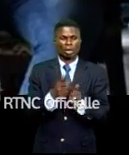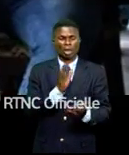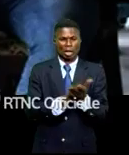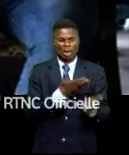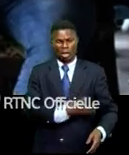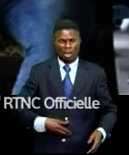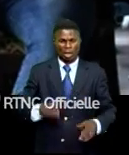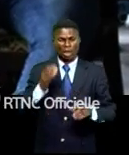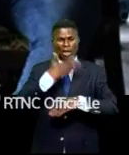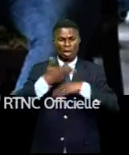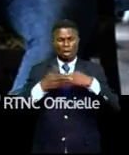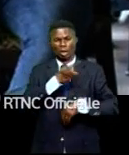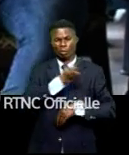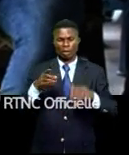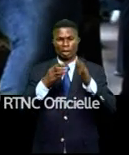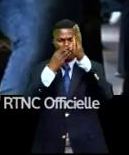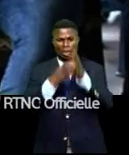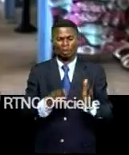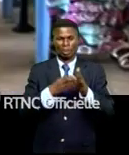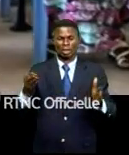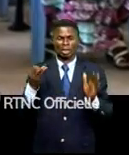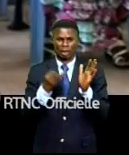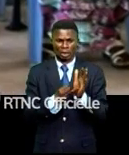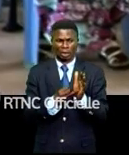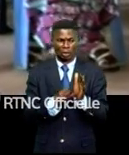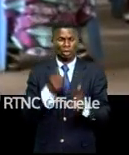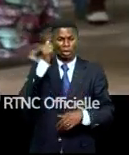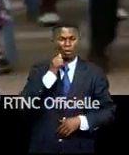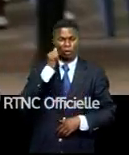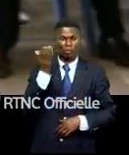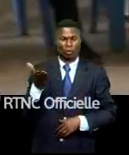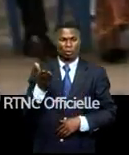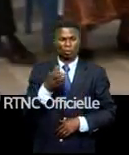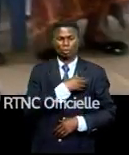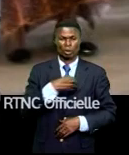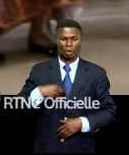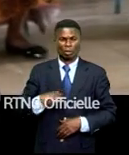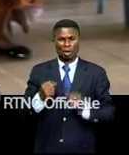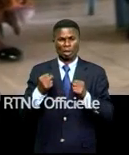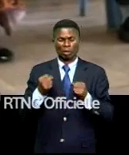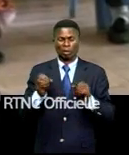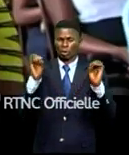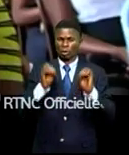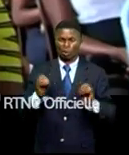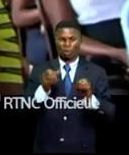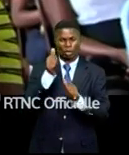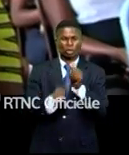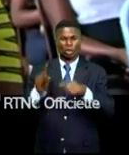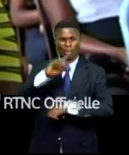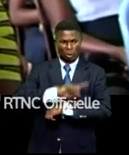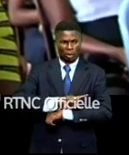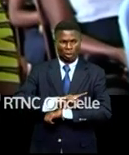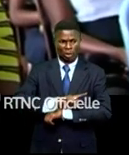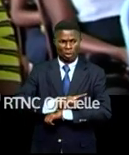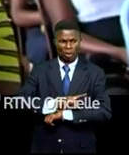créés en 1957, lycée Tinouéné. Fille aujourd'hui, mais femme de puissance demain. Et c'est chaque jour que